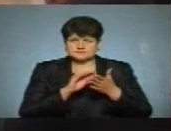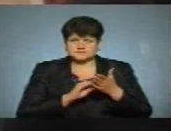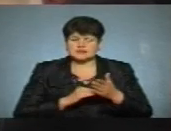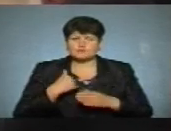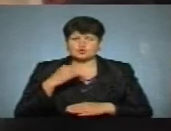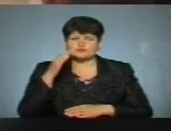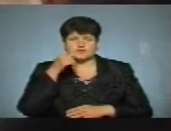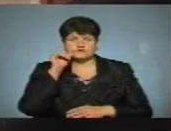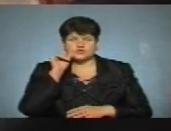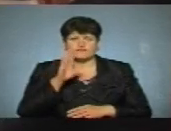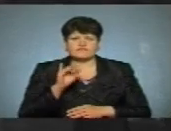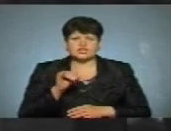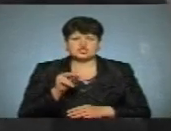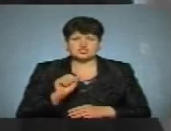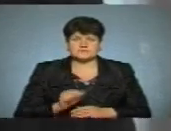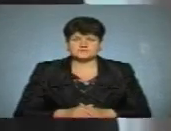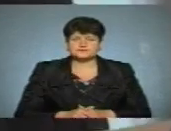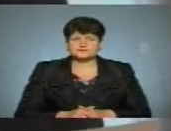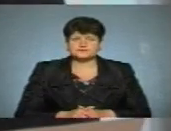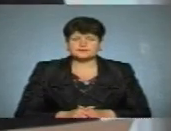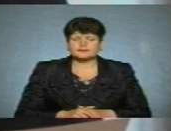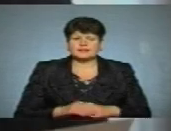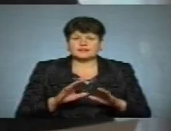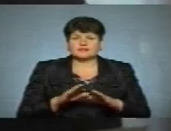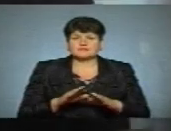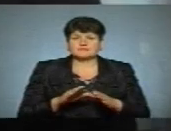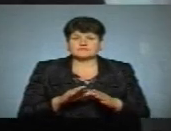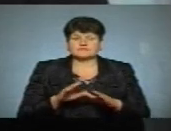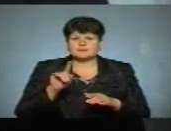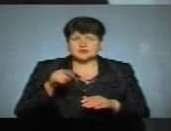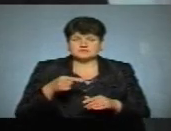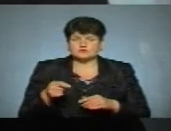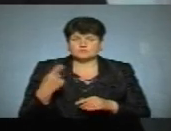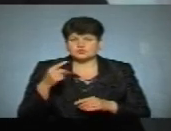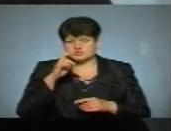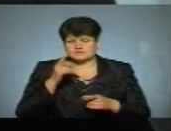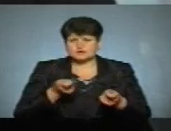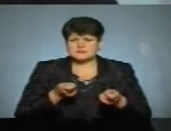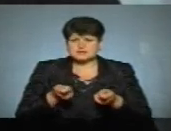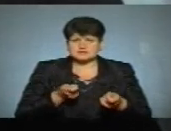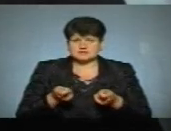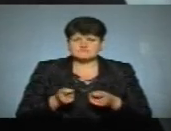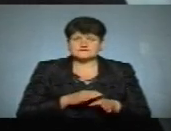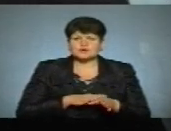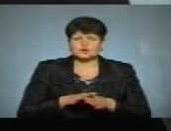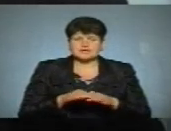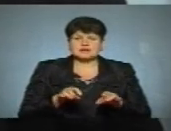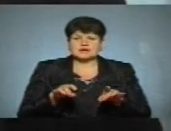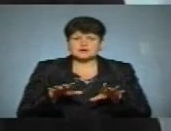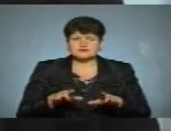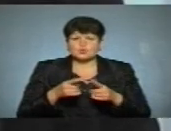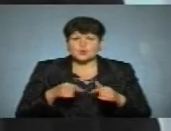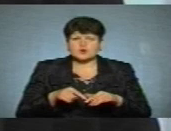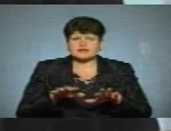проголосували на вчорашньому віче. Вимагати від Тернопільської обласної державної адміністрації виконання рішень